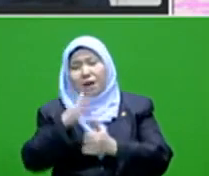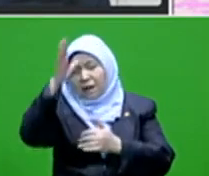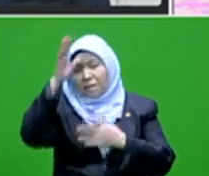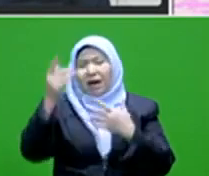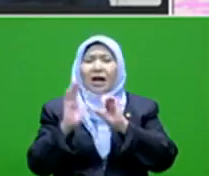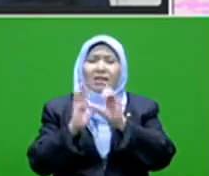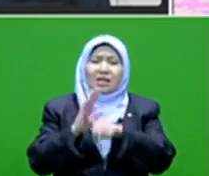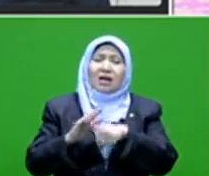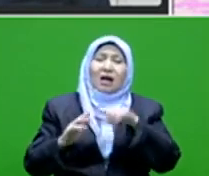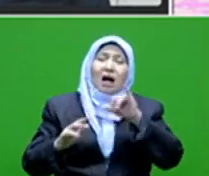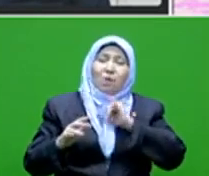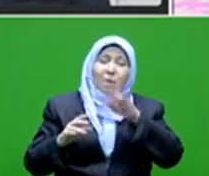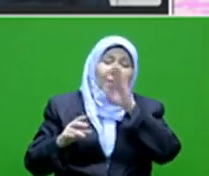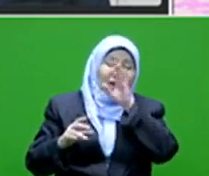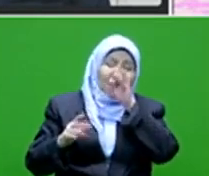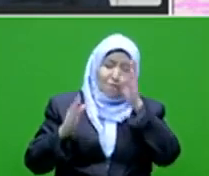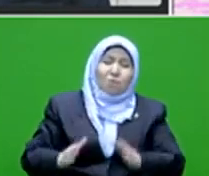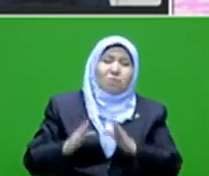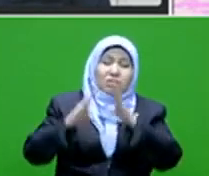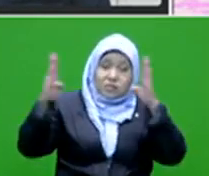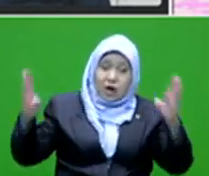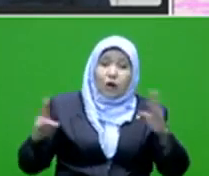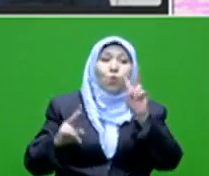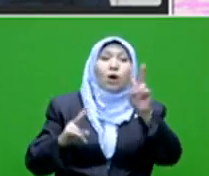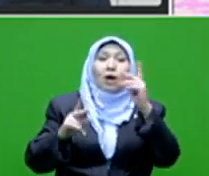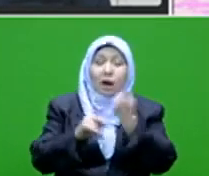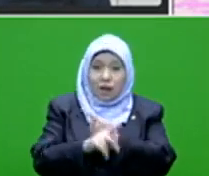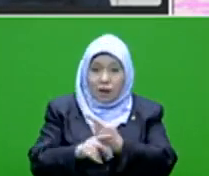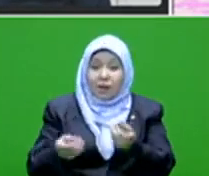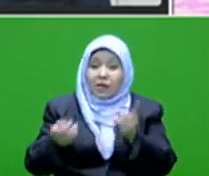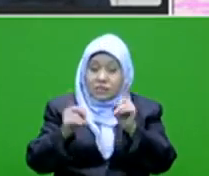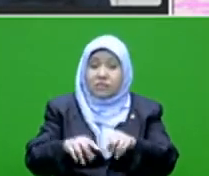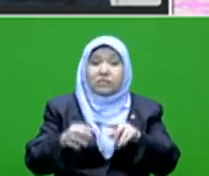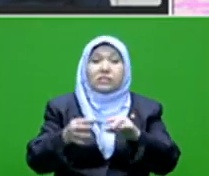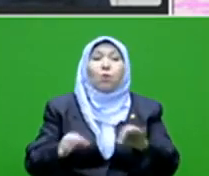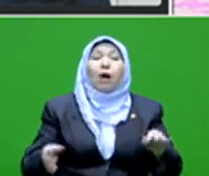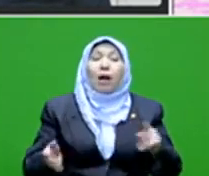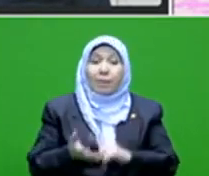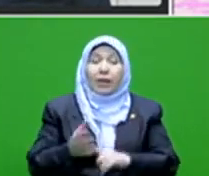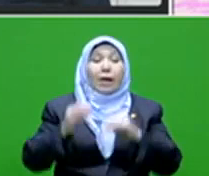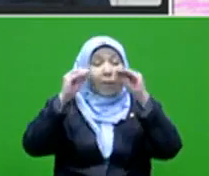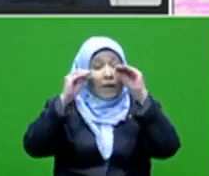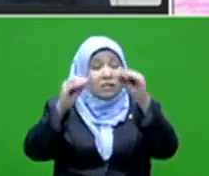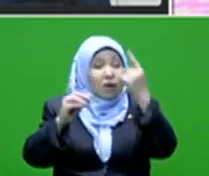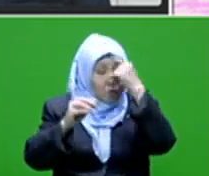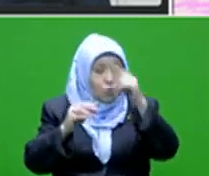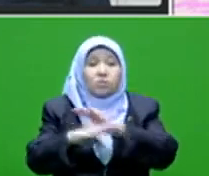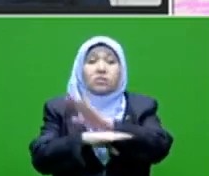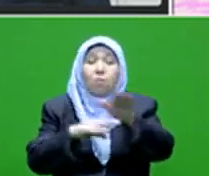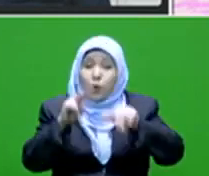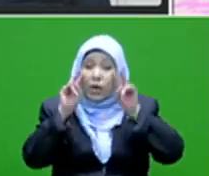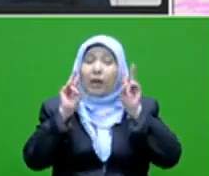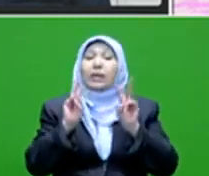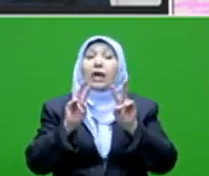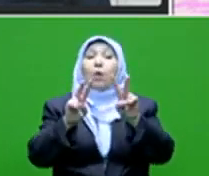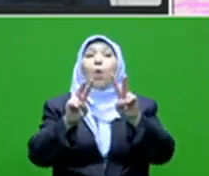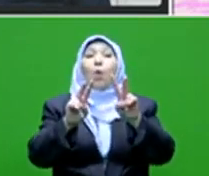lagi ayah akan kata aku penipu besar. Dua kali dah peristiwa berlaku. Ini pengajaran untuk semua yang menonton.